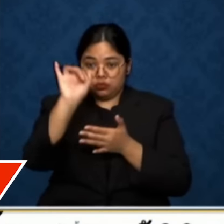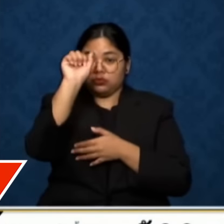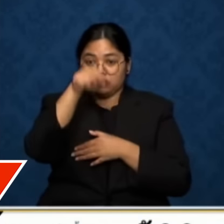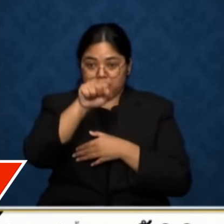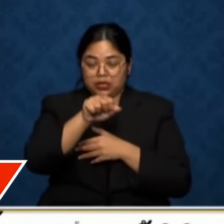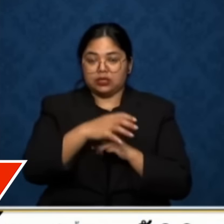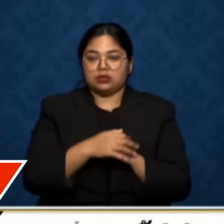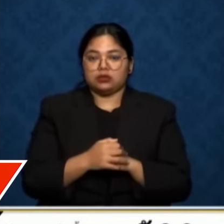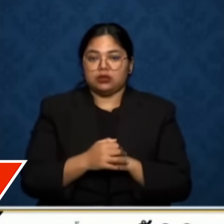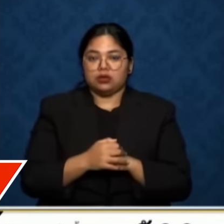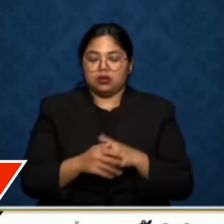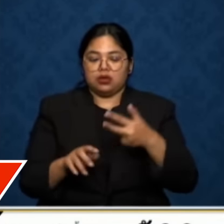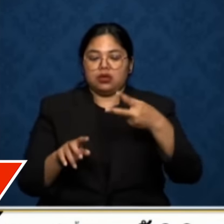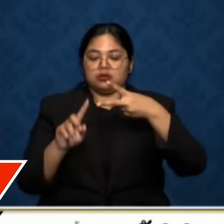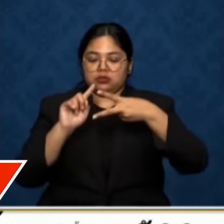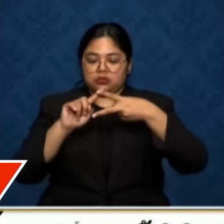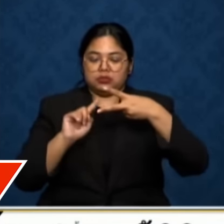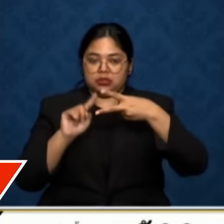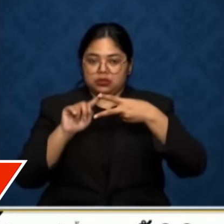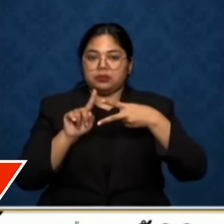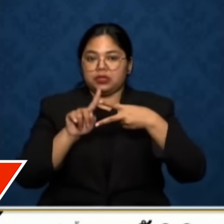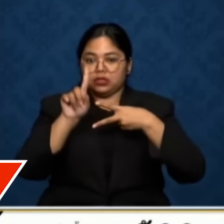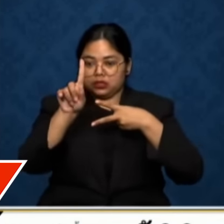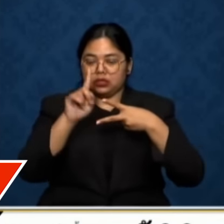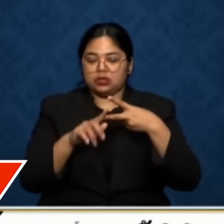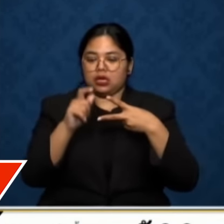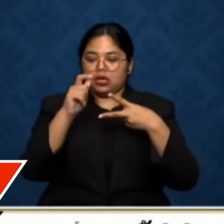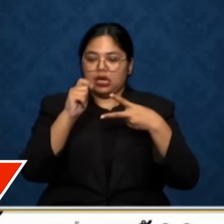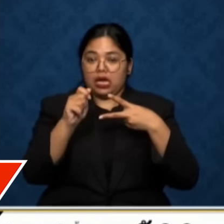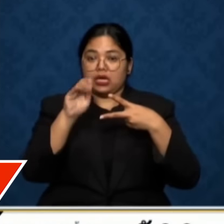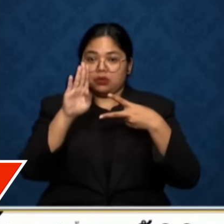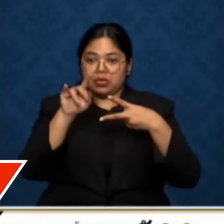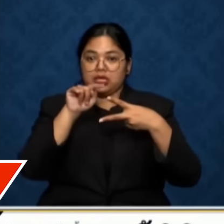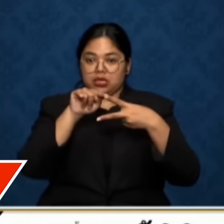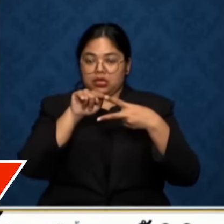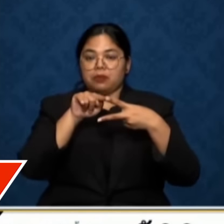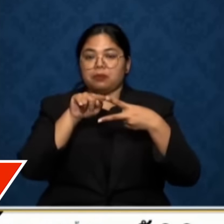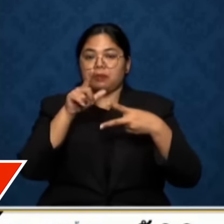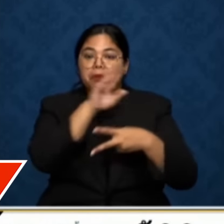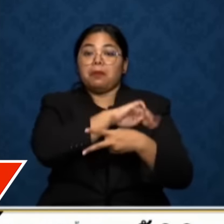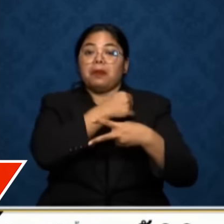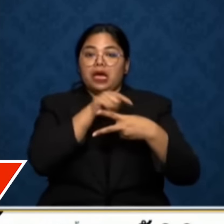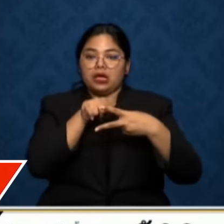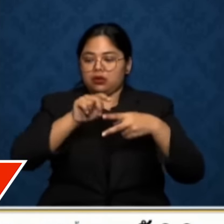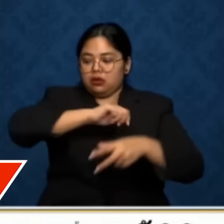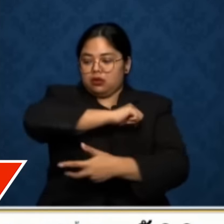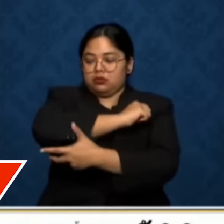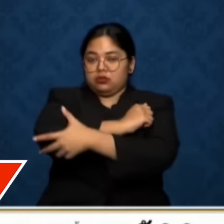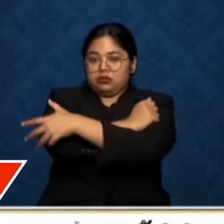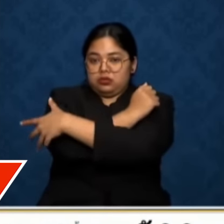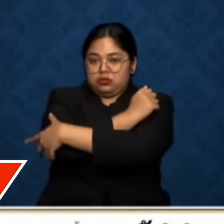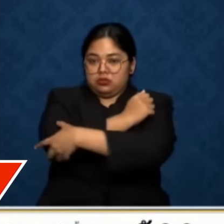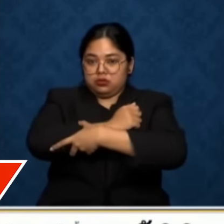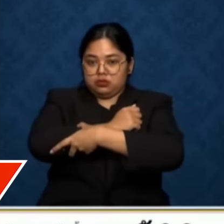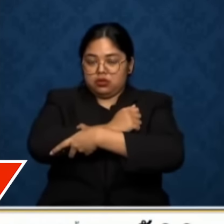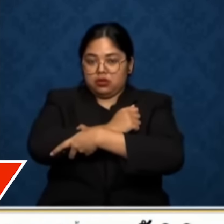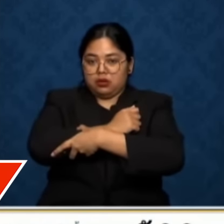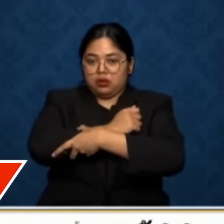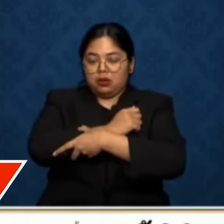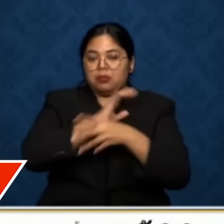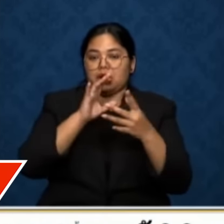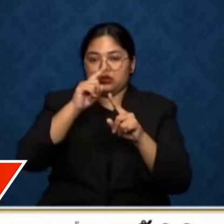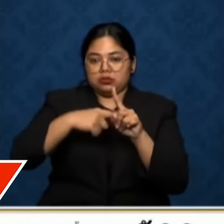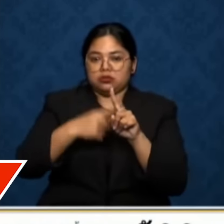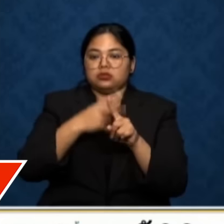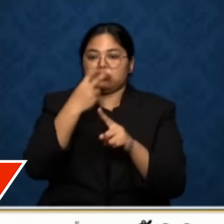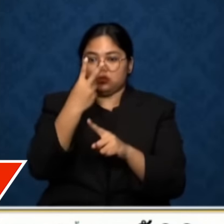ครับประเด็นที่1ก็คือว่า AB Duction Support เนี่ยนะครับเวลาใส่ไม่เกิน2เดือนครับคือ8สัปดาห์ถ้า